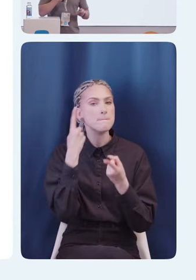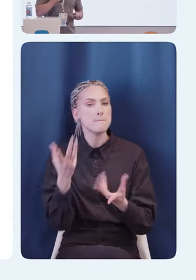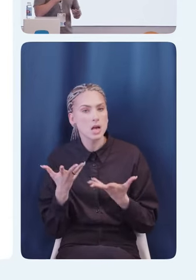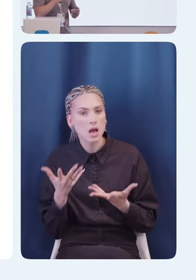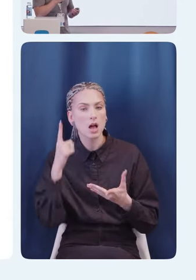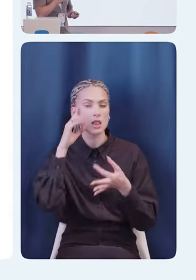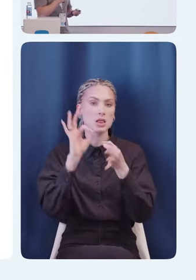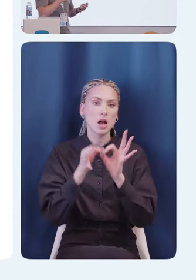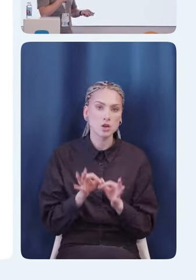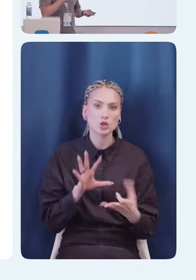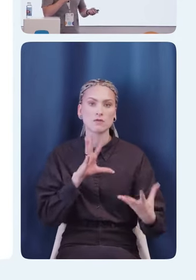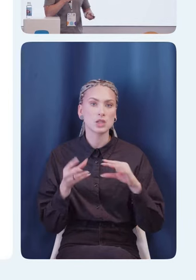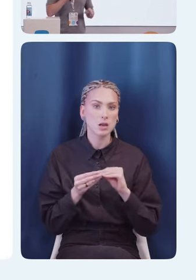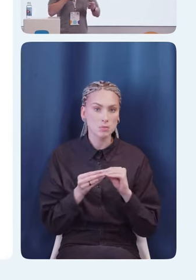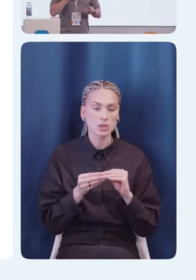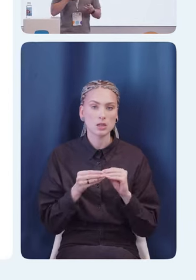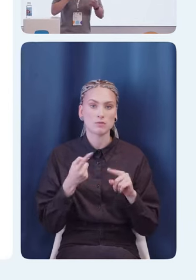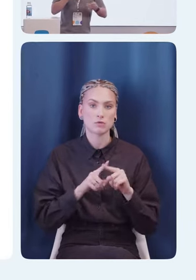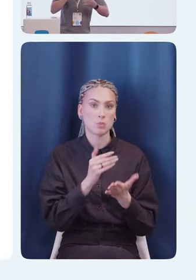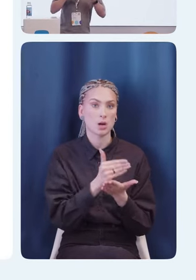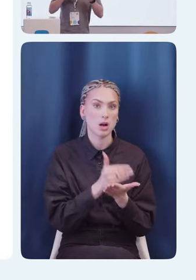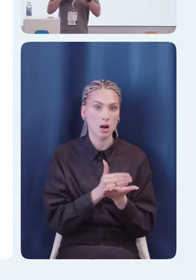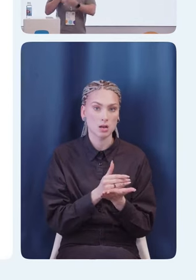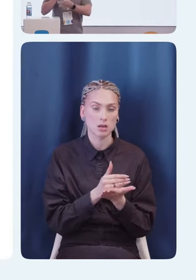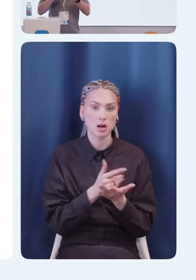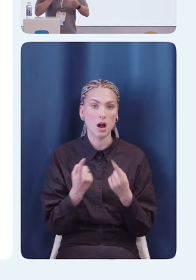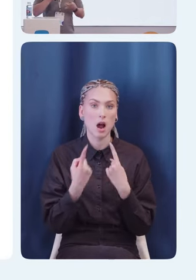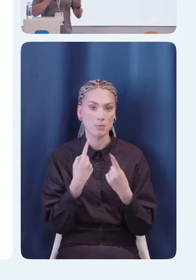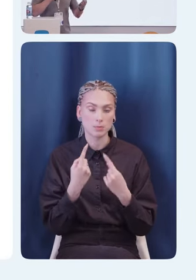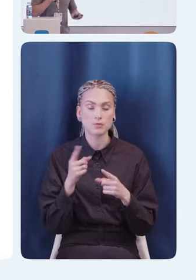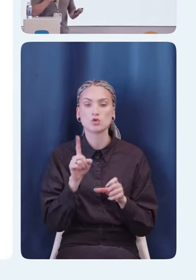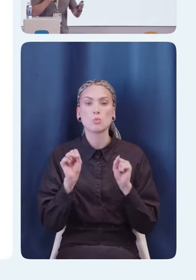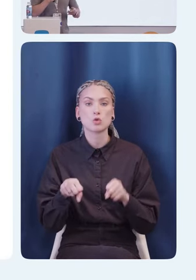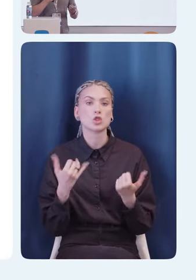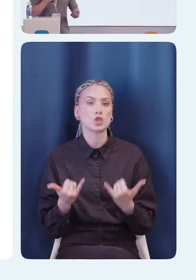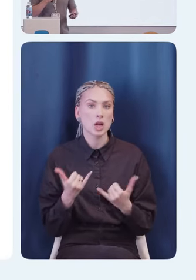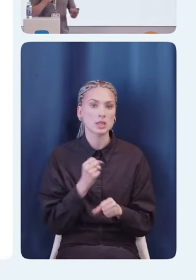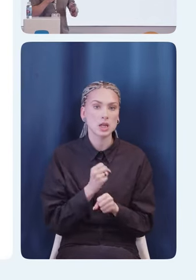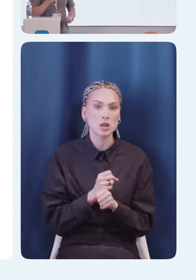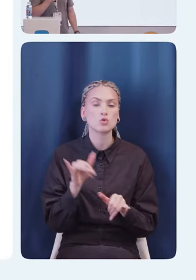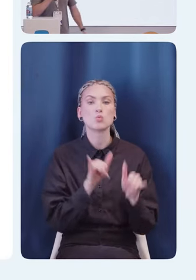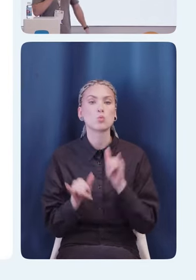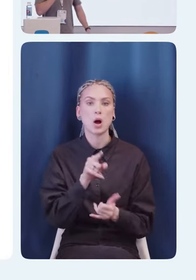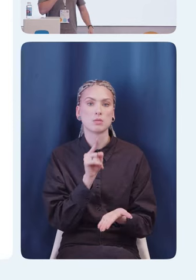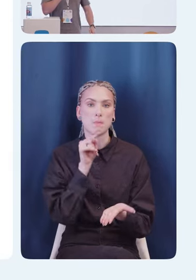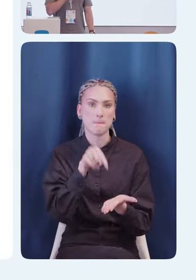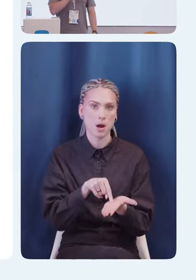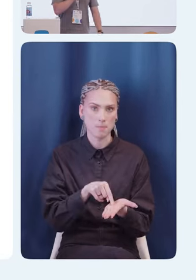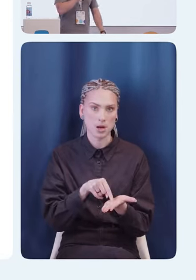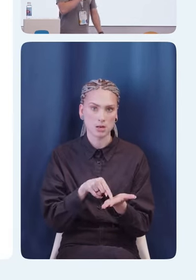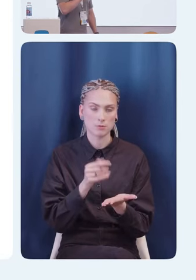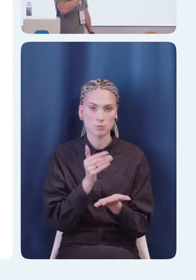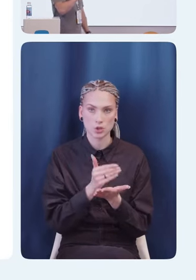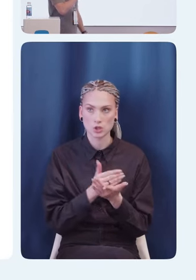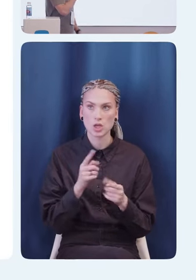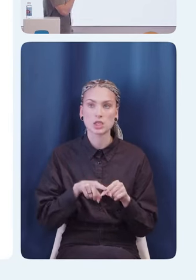насколько логично все взаимодействие в мессенджере, насколько они понимают, что сейчас можно сделать, куда они попали. Следующий